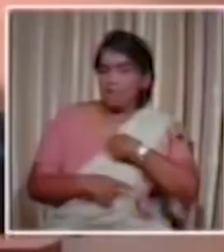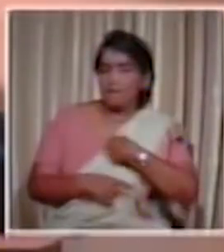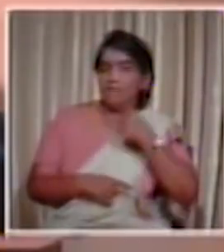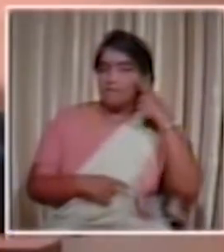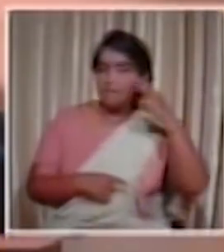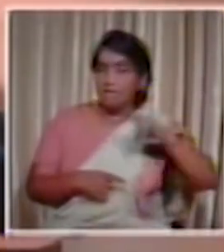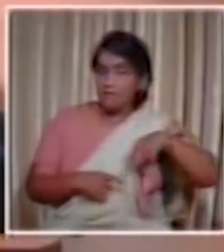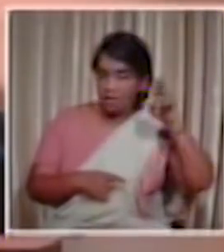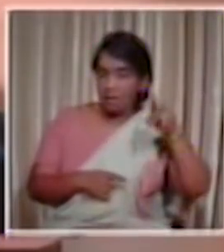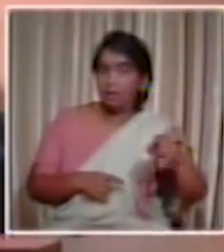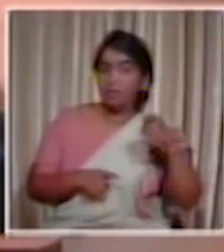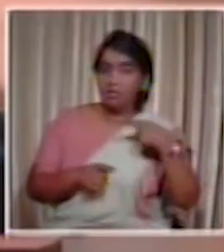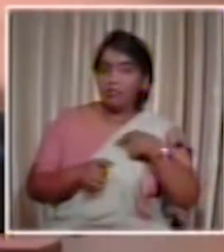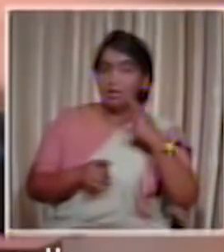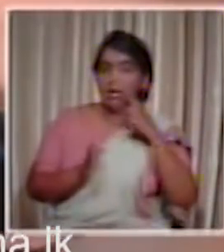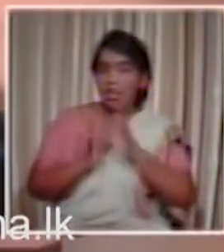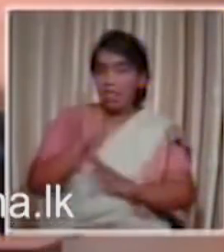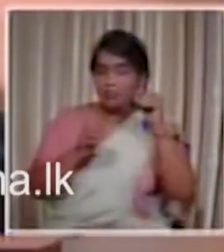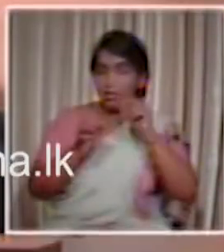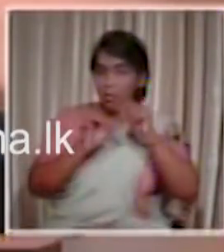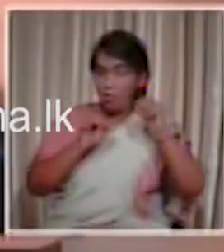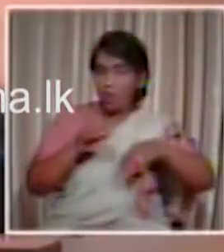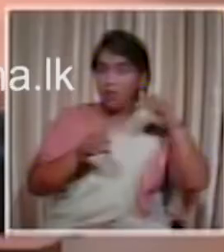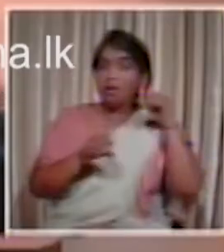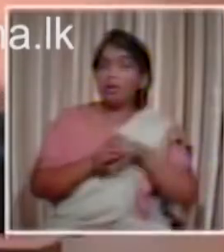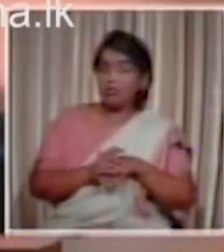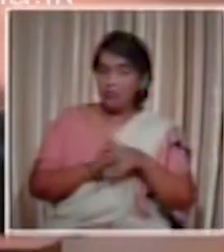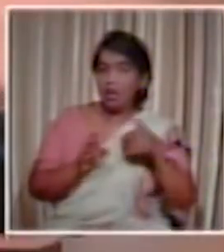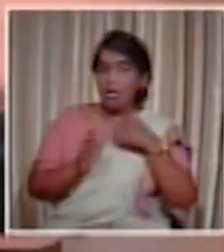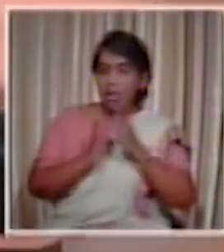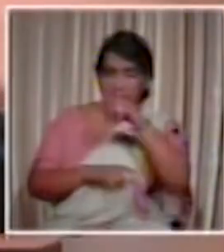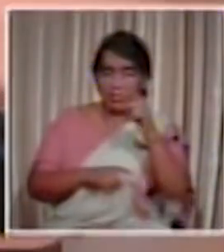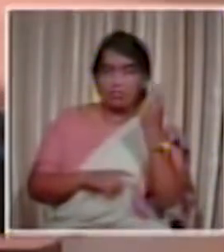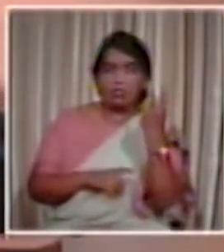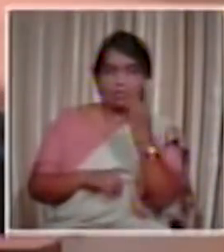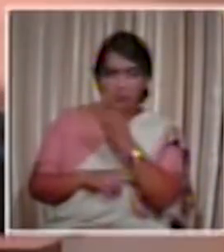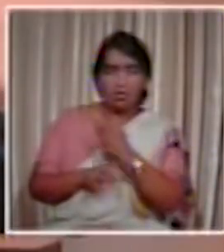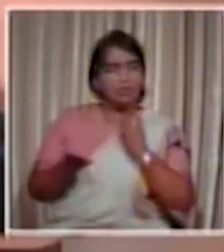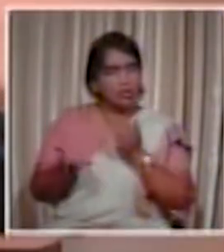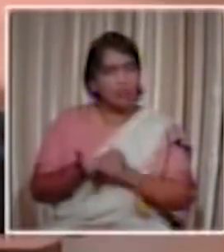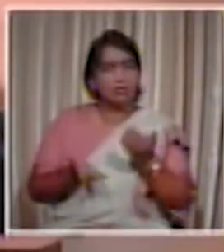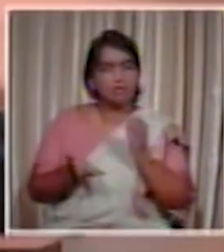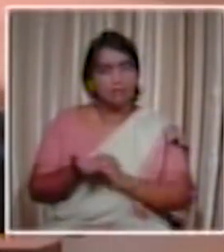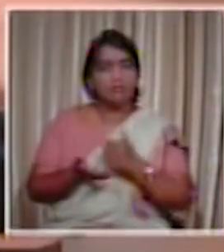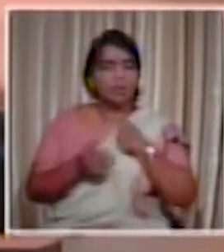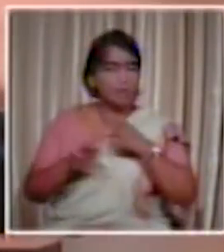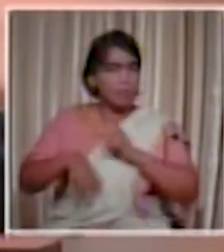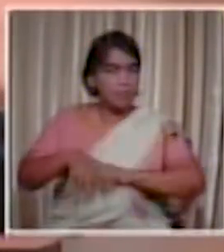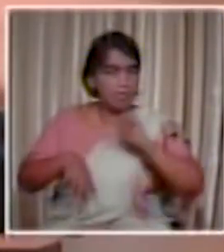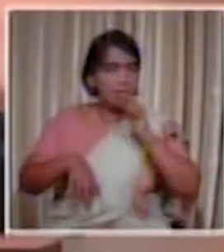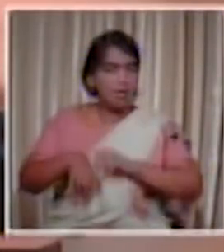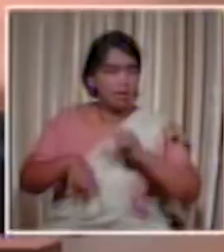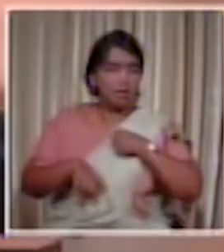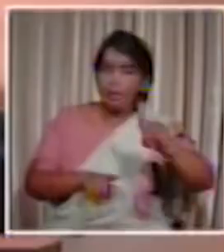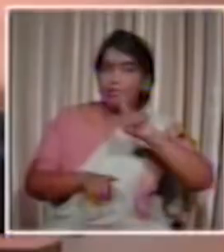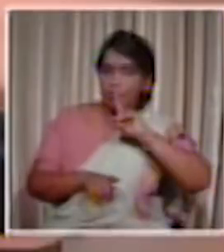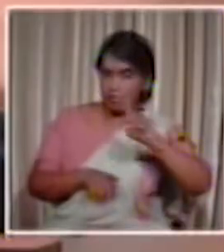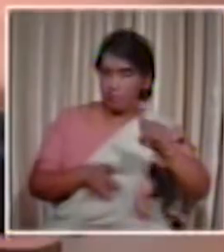දන්නවා ඔය තිබිච්ච අමාත්‍ය මණ්ඩලයේ ඇතුලේ අපි ඇමතිවරු කීප දෙනෙක් දිගින් දිගටම මේ අවදාන මන්තරාය පෙන්නලා